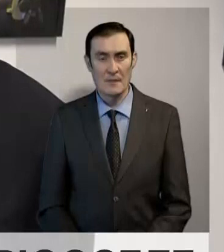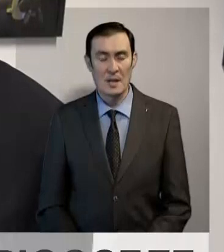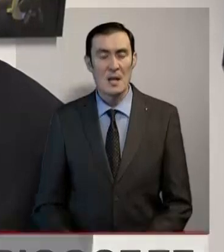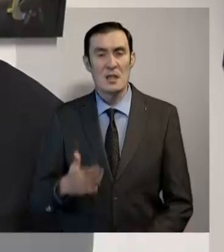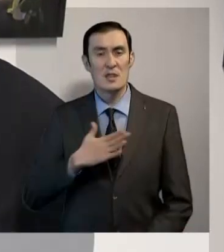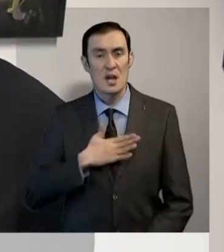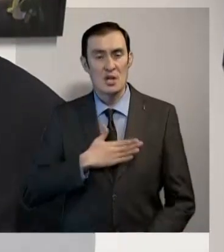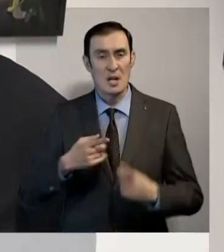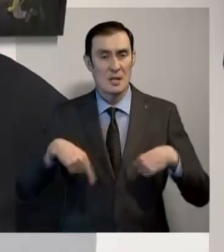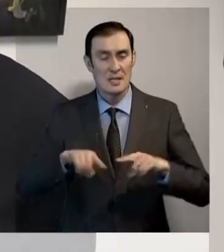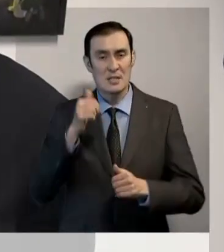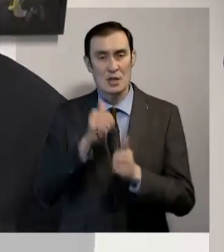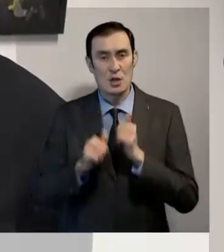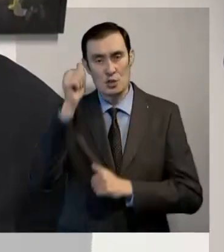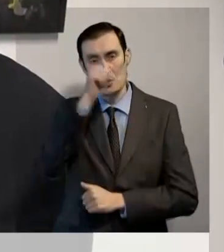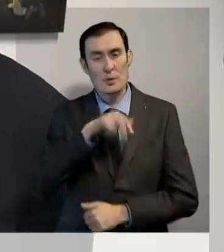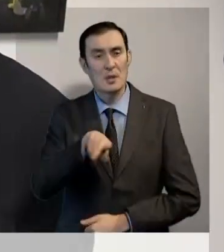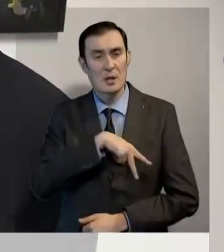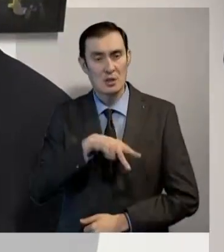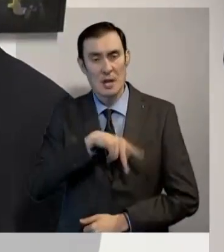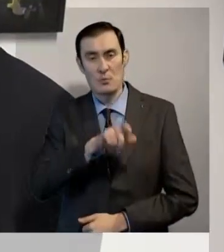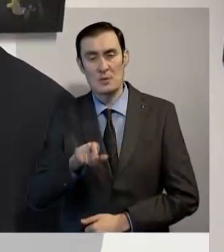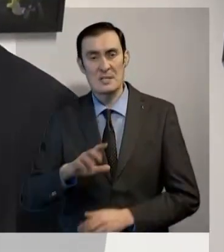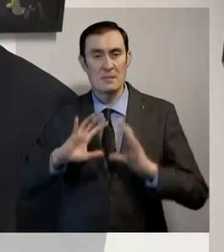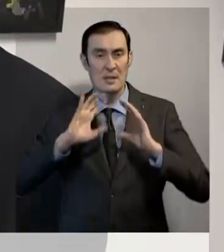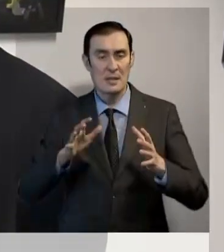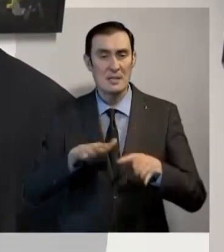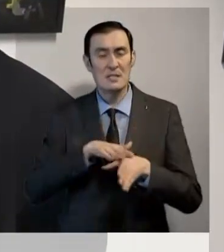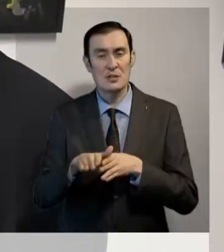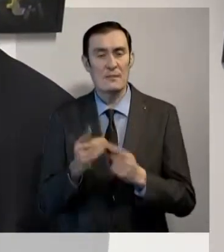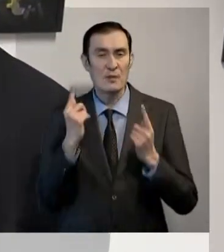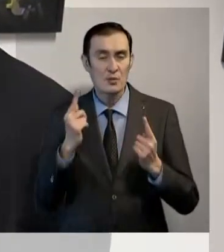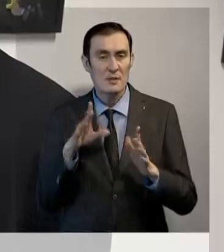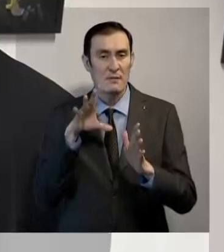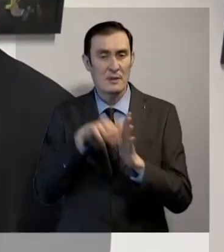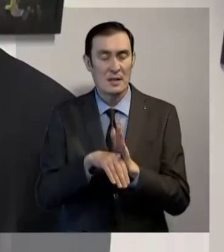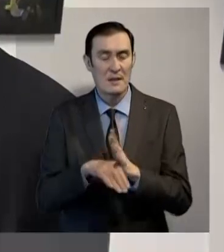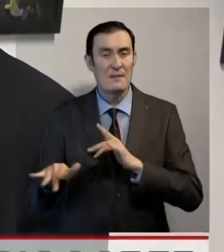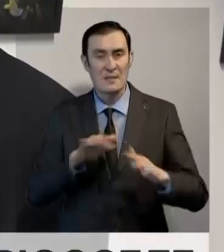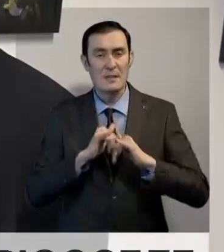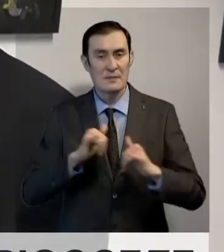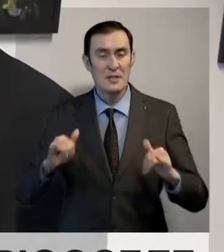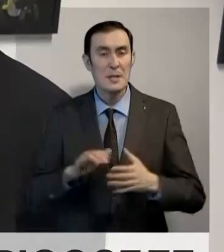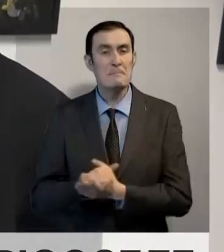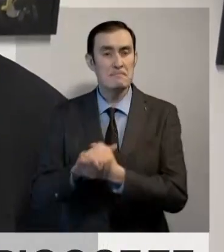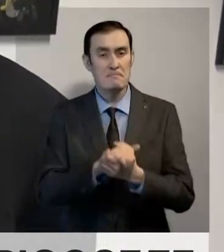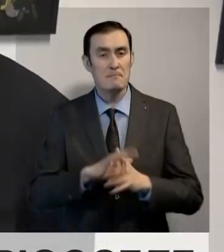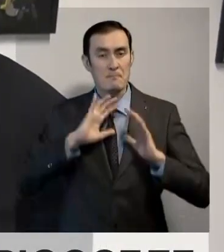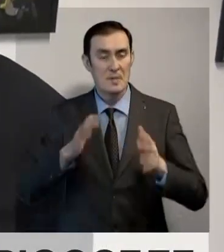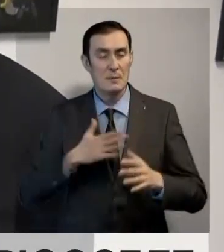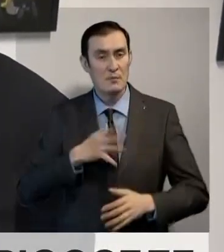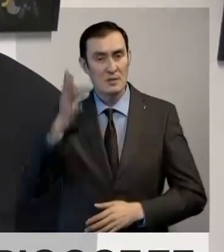Нашей организации каждый год мы награждаем людей со всей планеты, сделавших выдающийся вклад в дело продвижения мира. И, на мой